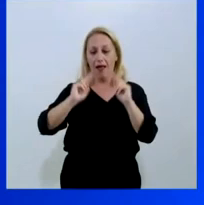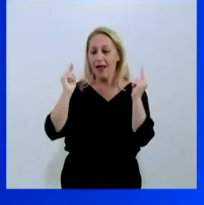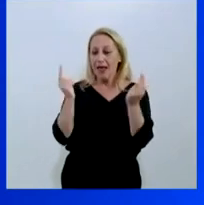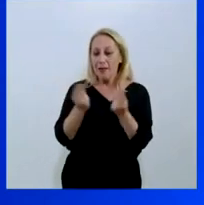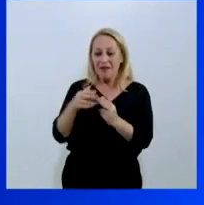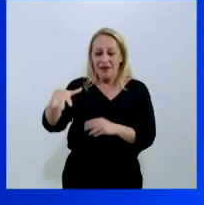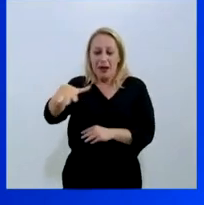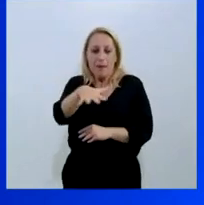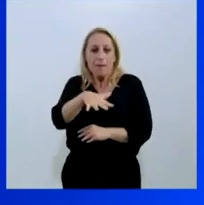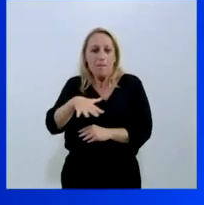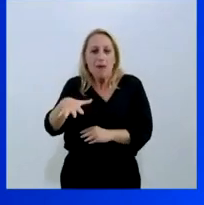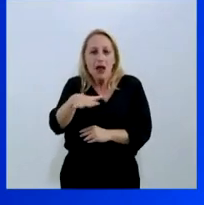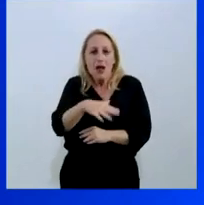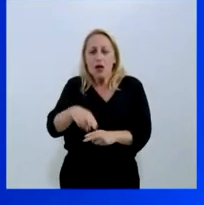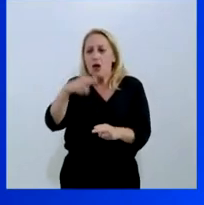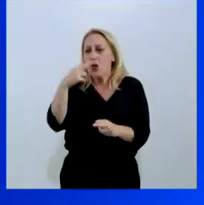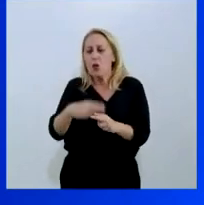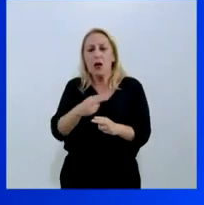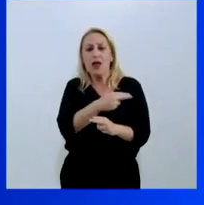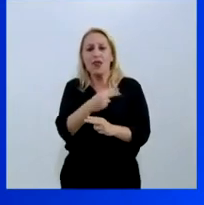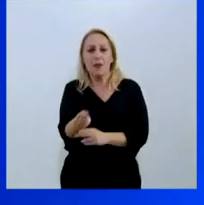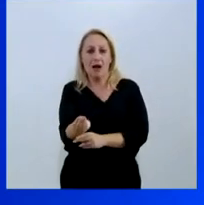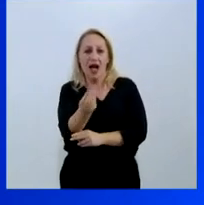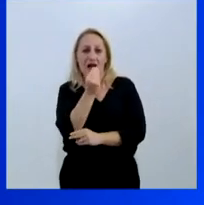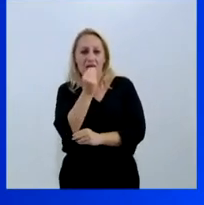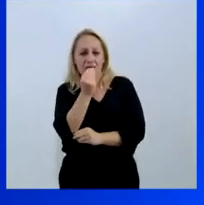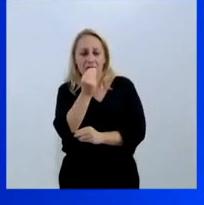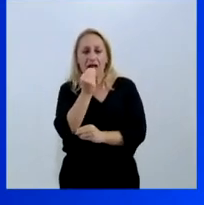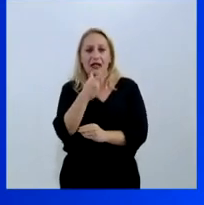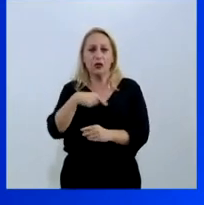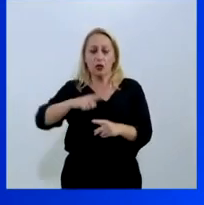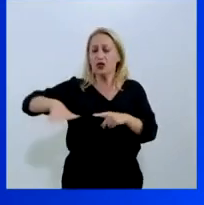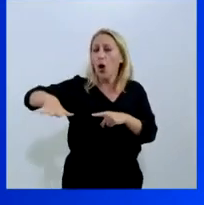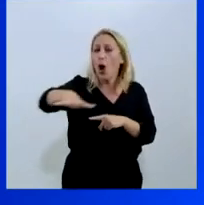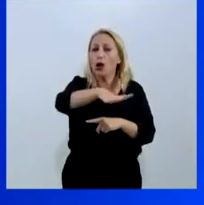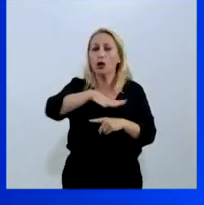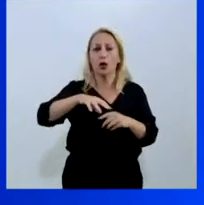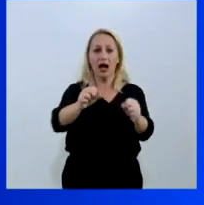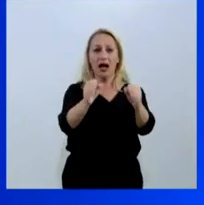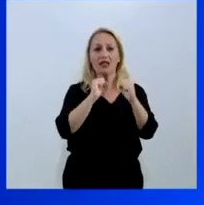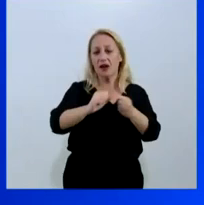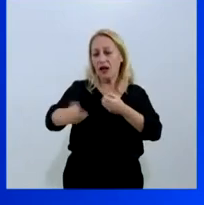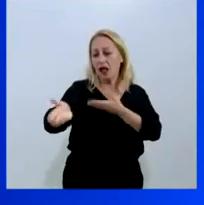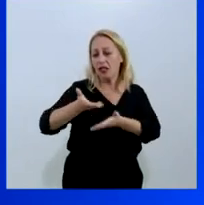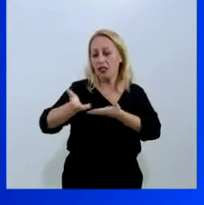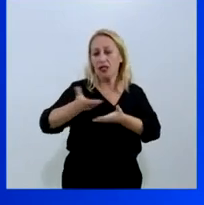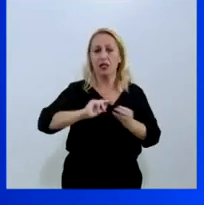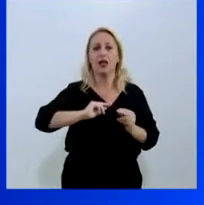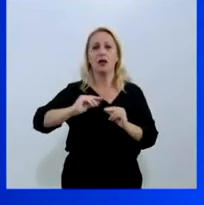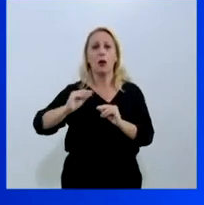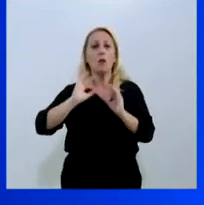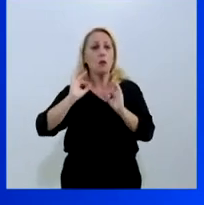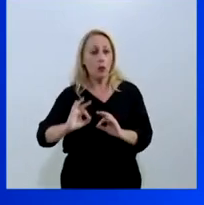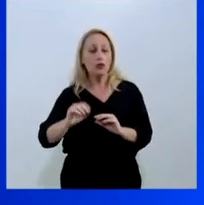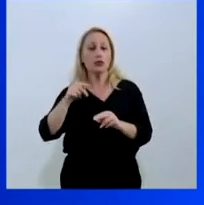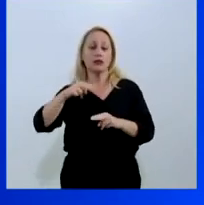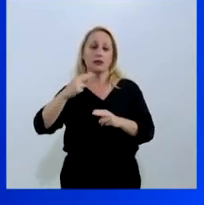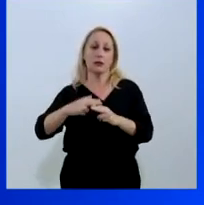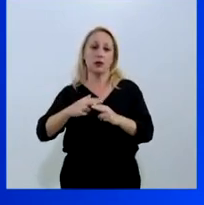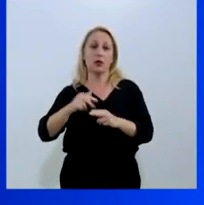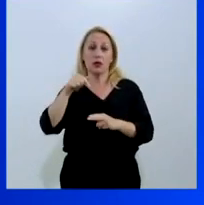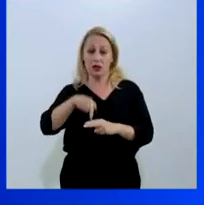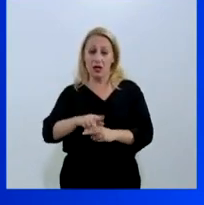για την εφοδιαστική αλυσίδα και την ασφάλεια τροφίμων της χώρας. Και γι' αυτό και ο οργανισμός αυτός, τον οποίο φιλοδοξώ να